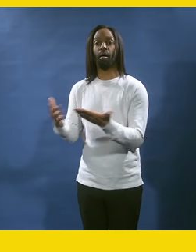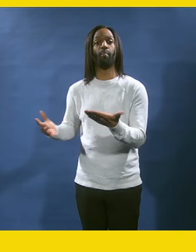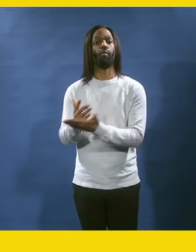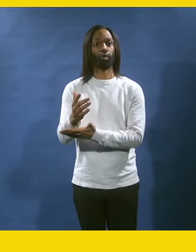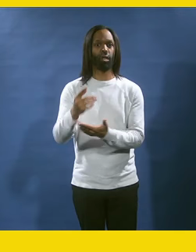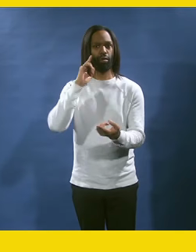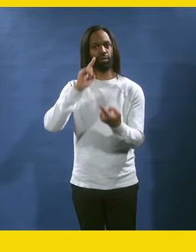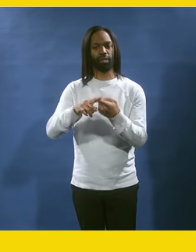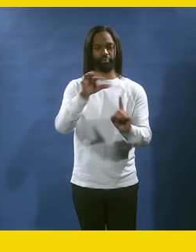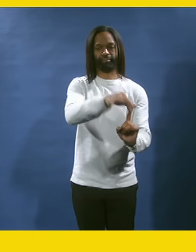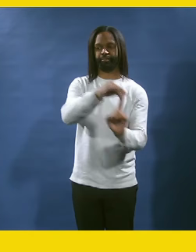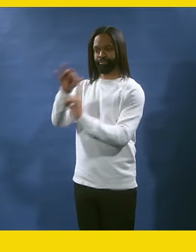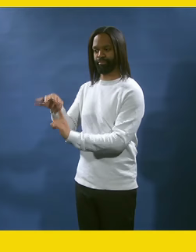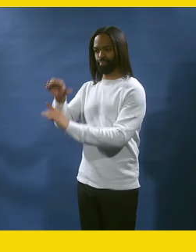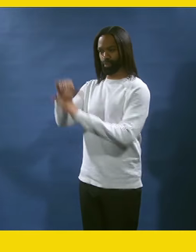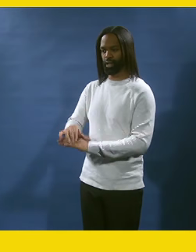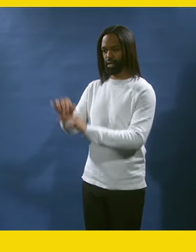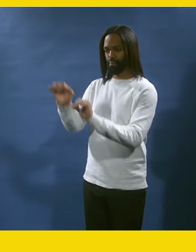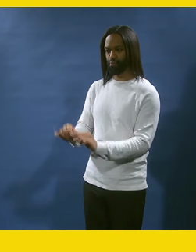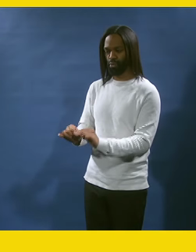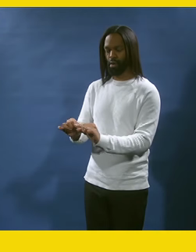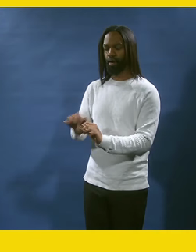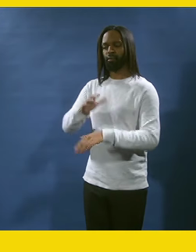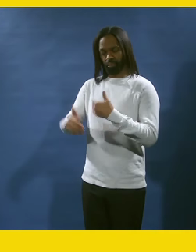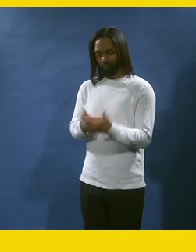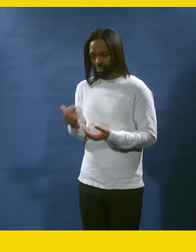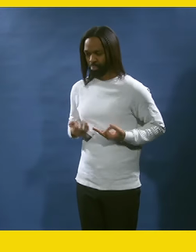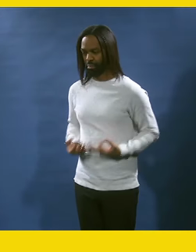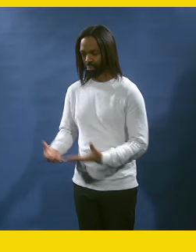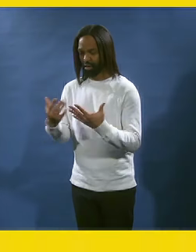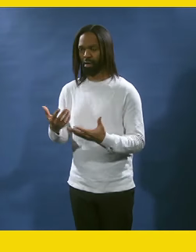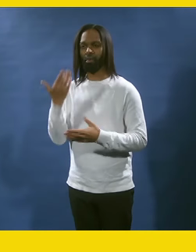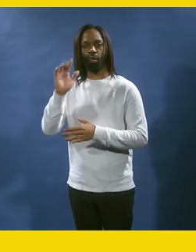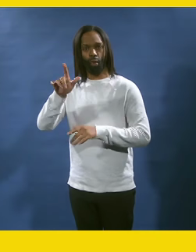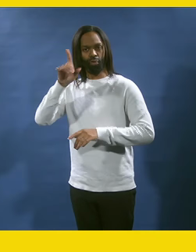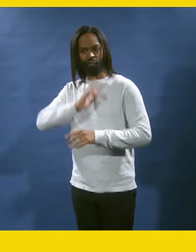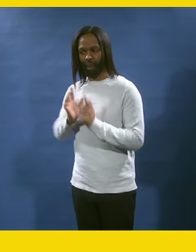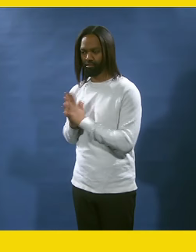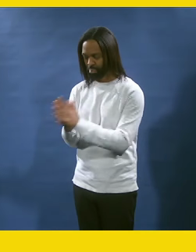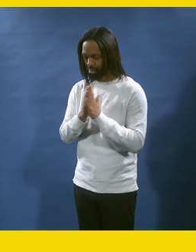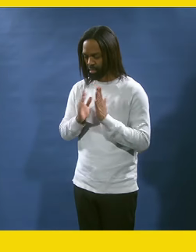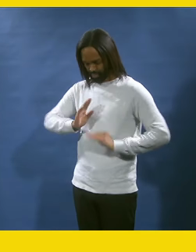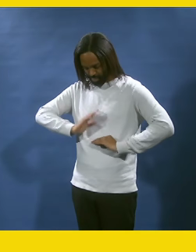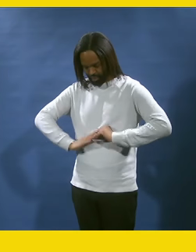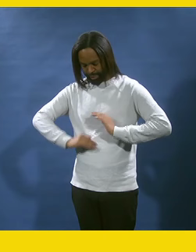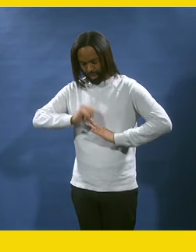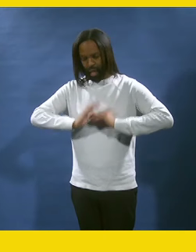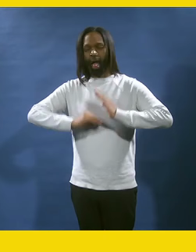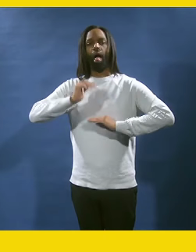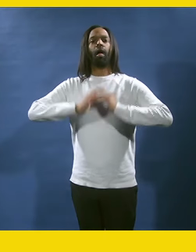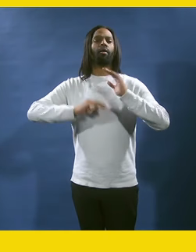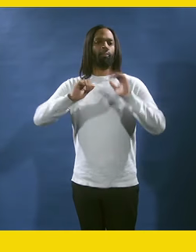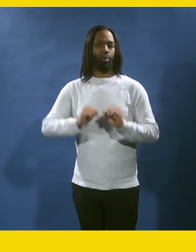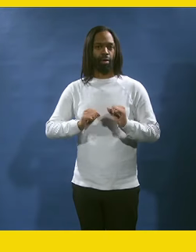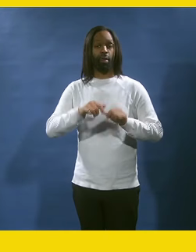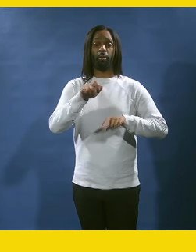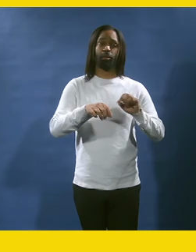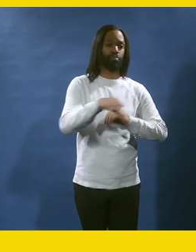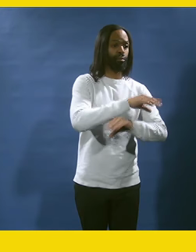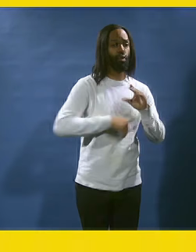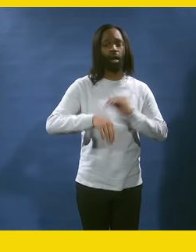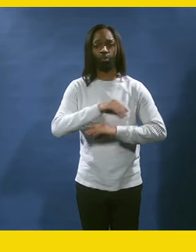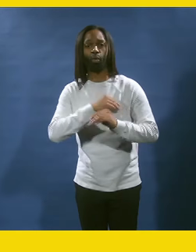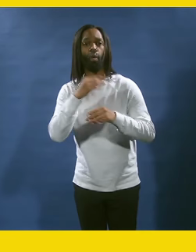tiers-lieux, qui permet de se reconstruire au contact d'autres femmes, des habitantes et d'autres, de passage pour le